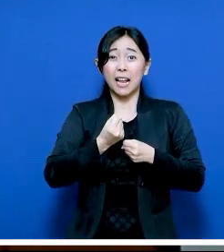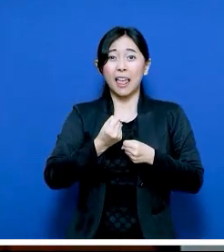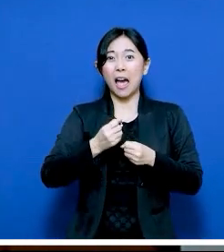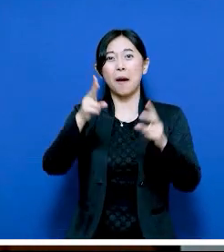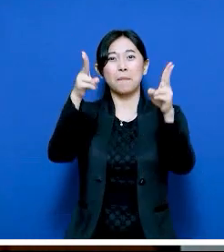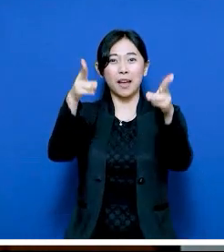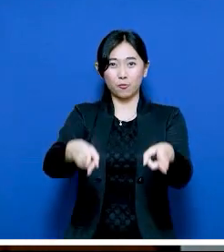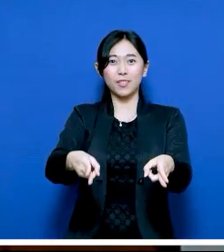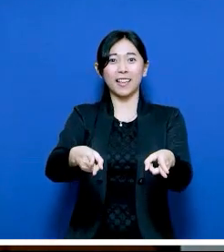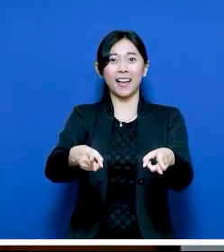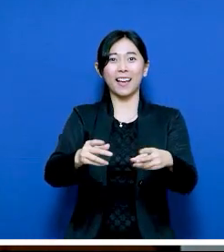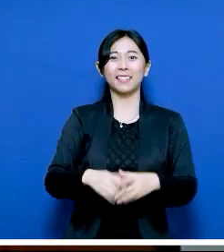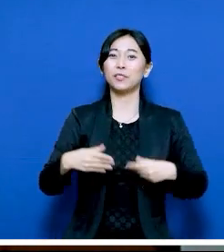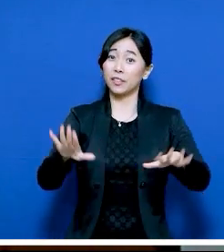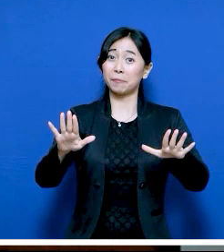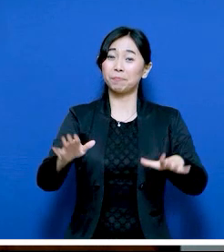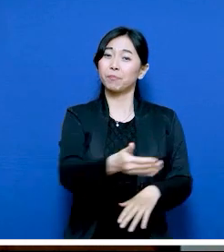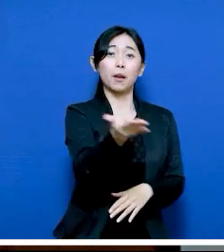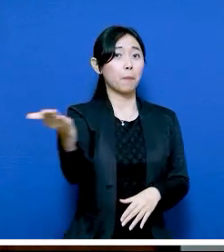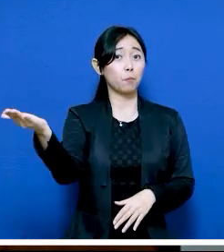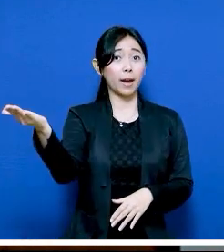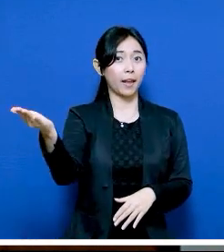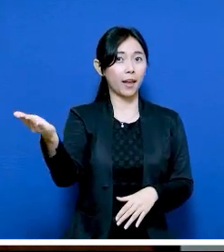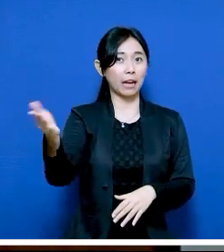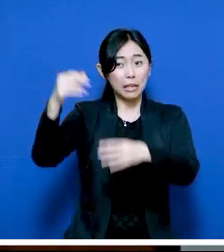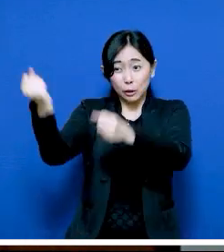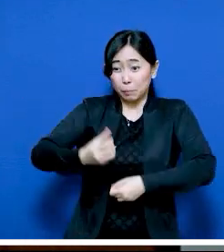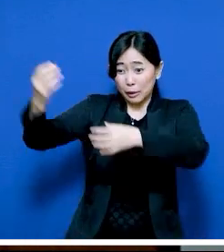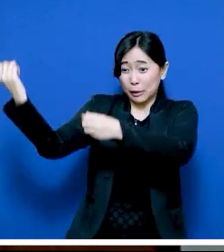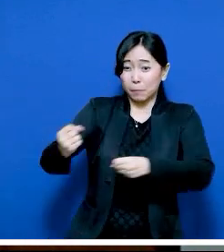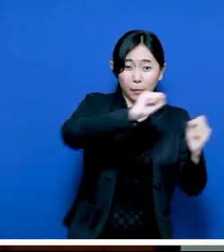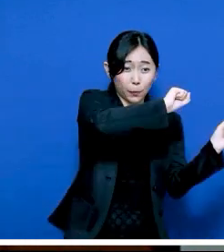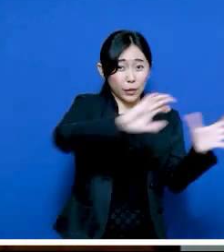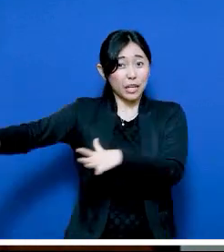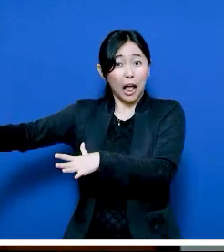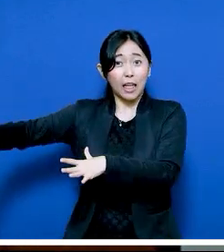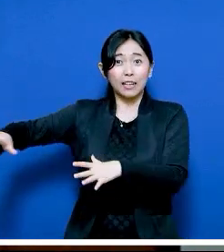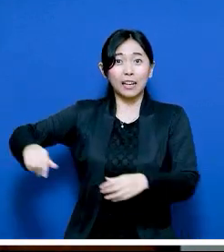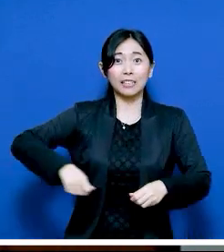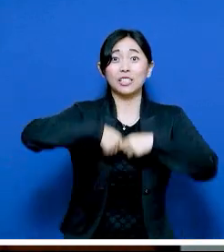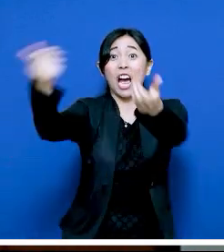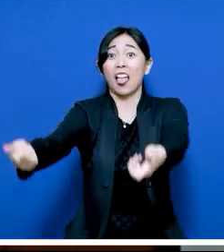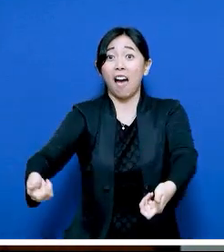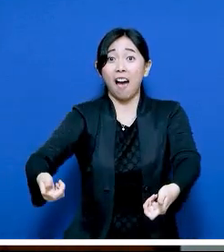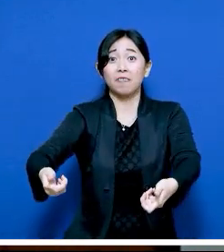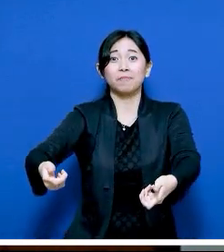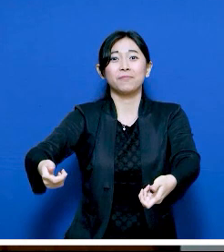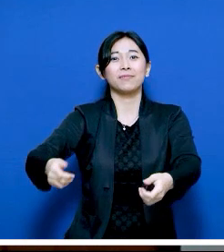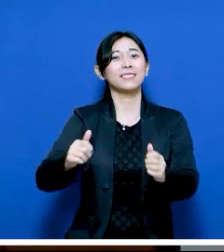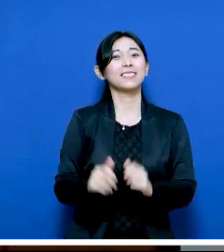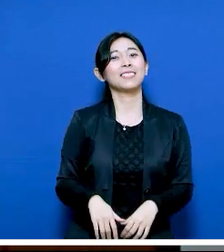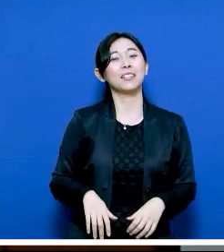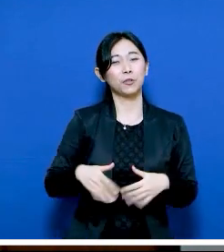manusia." Lalu mereka pun segera meninggalkan jalannya dan mengikuti